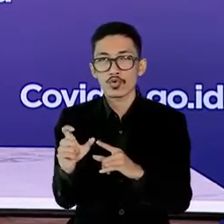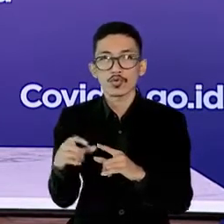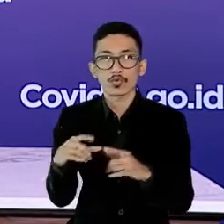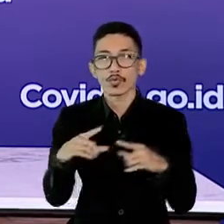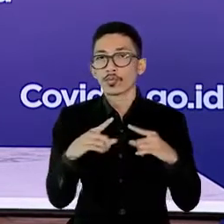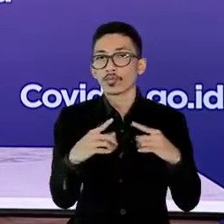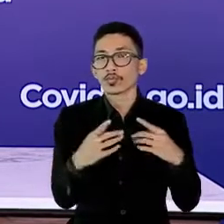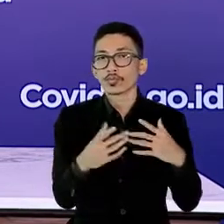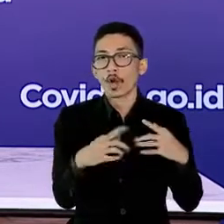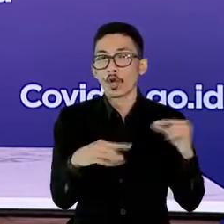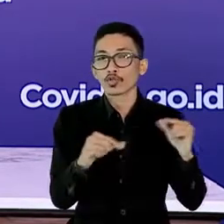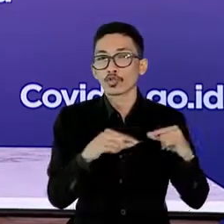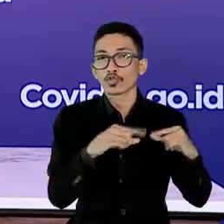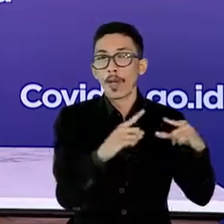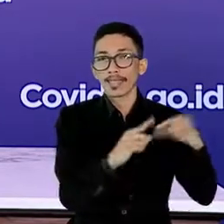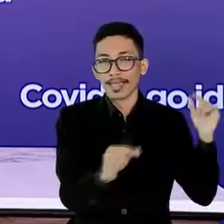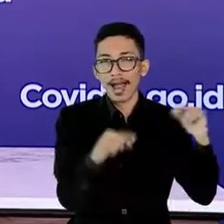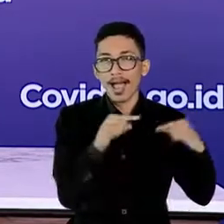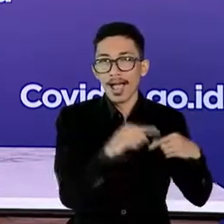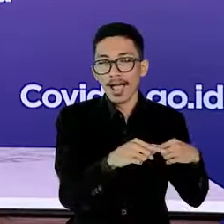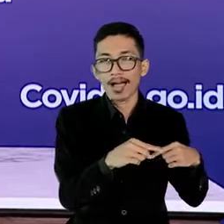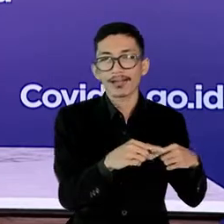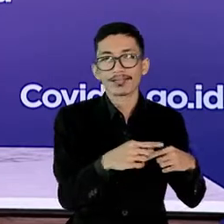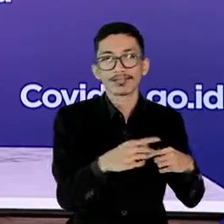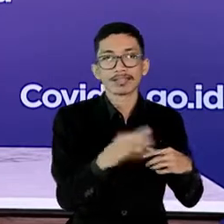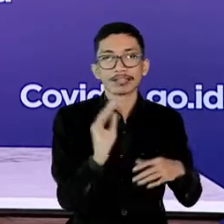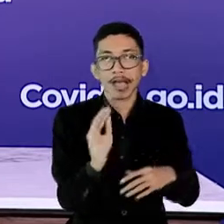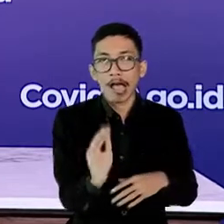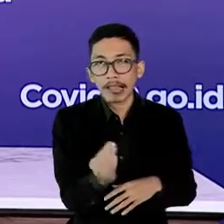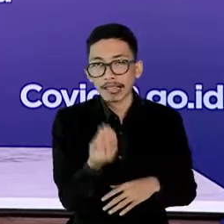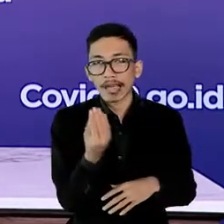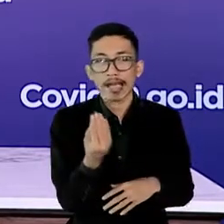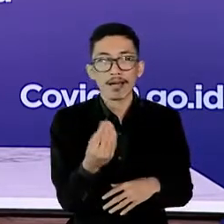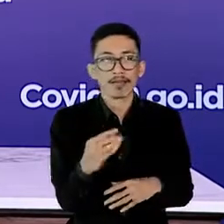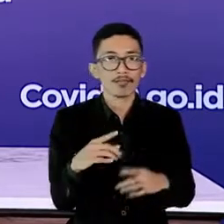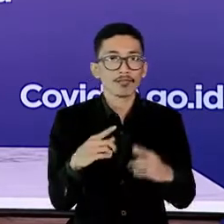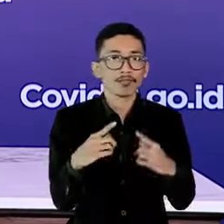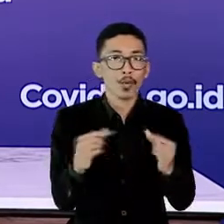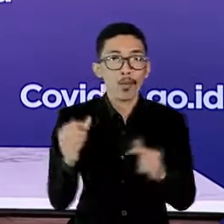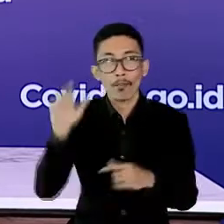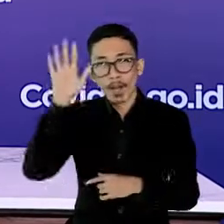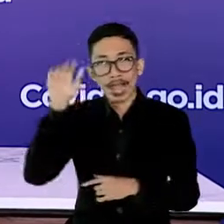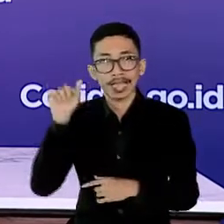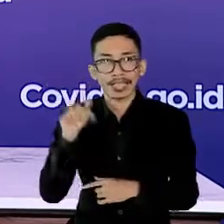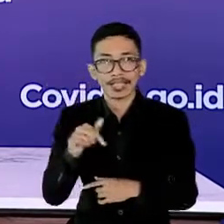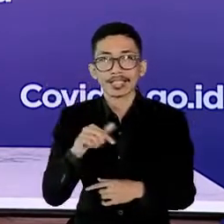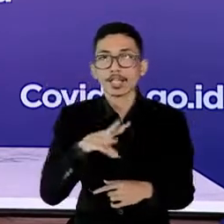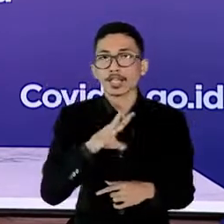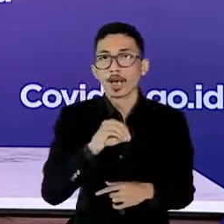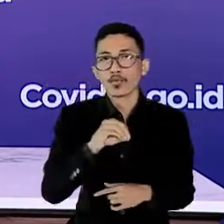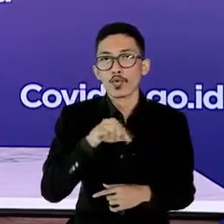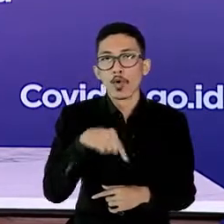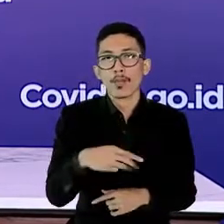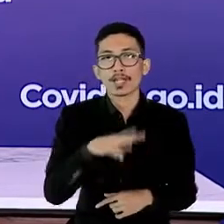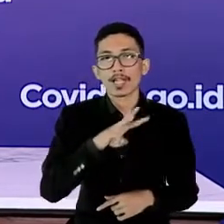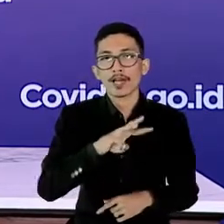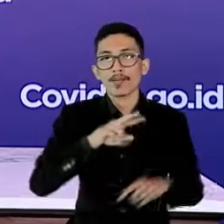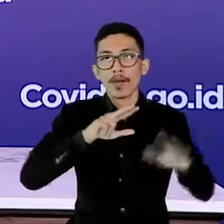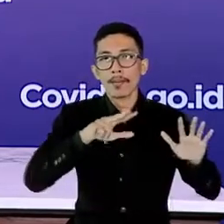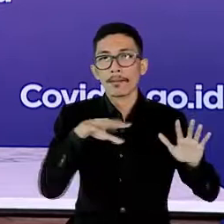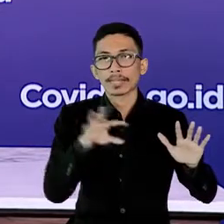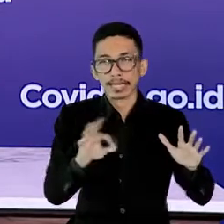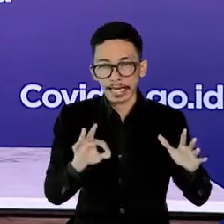2052 persen Provinsi DKI Jakarta di Pulau Jawa Bali yaitu 30,31 Delapan